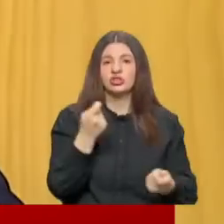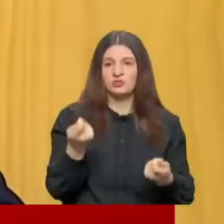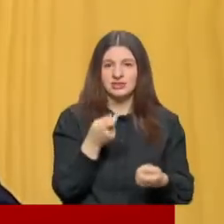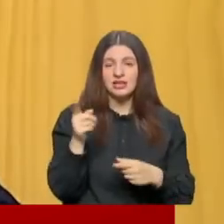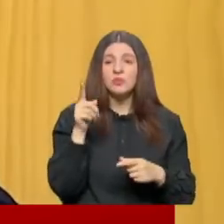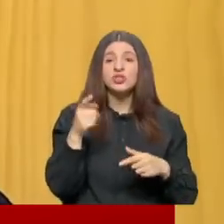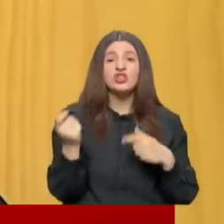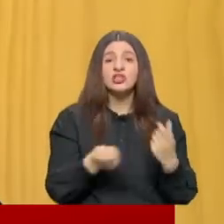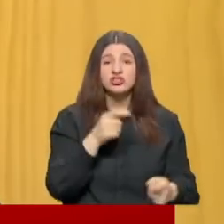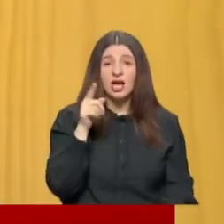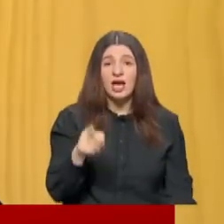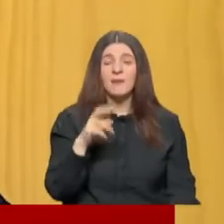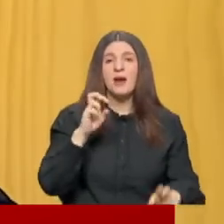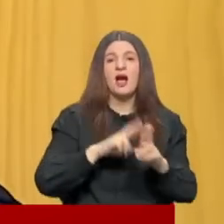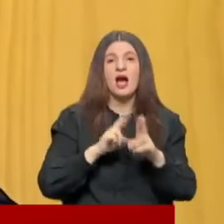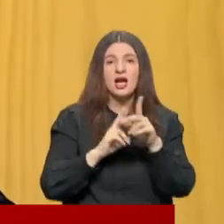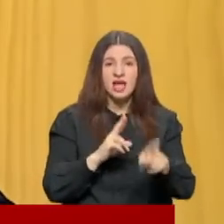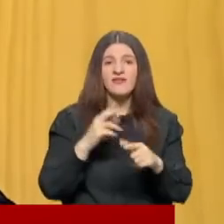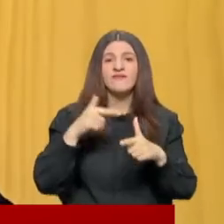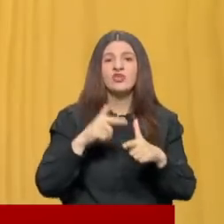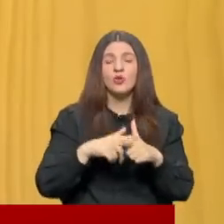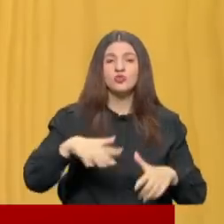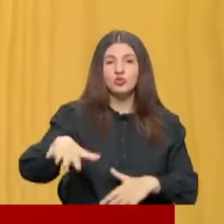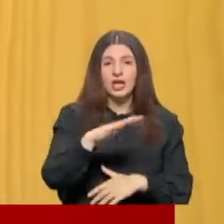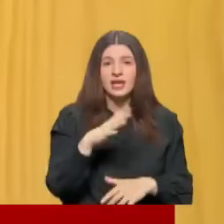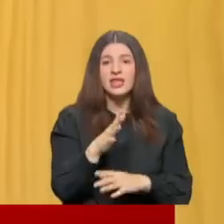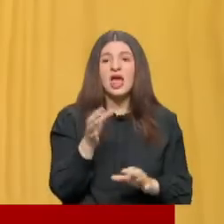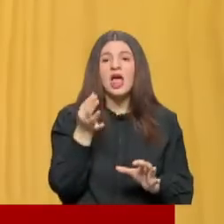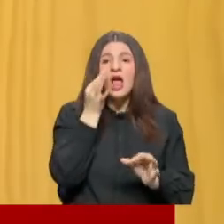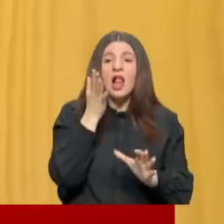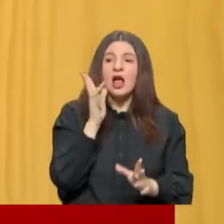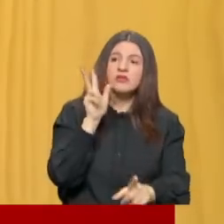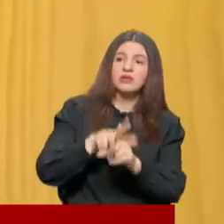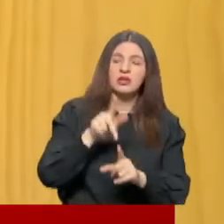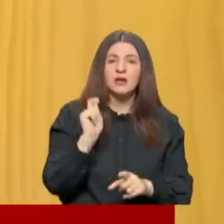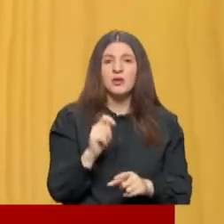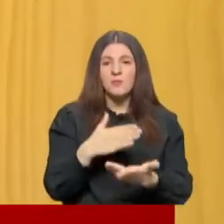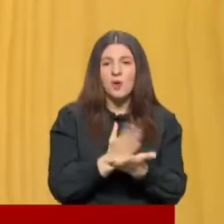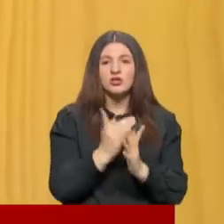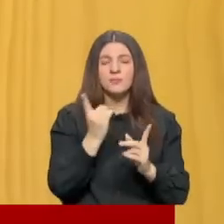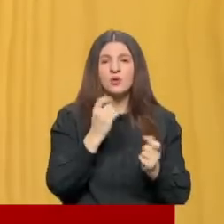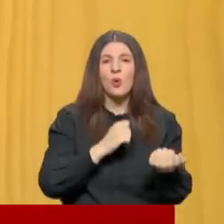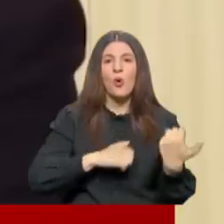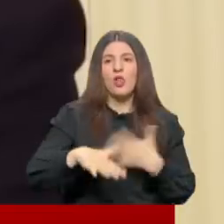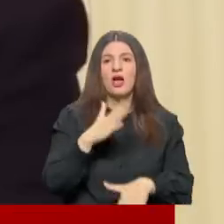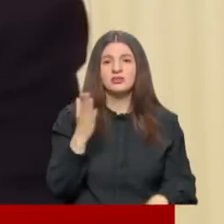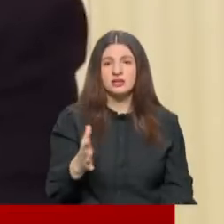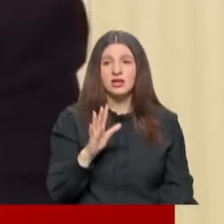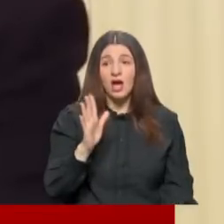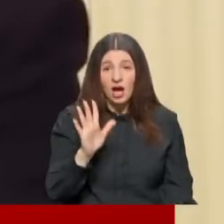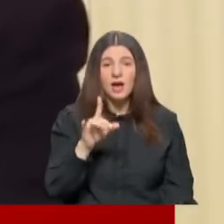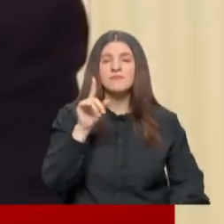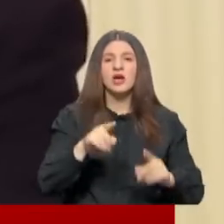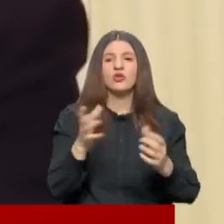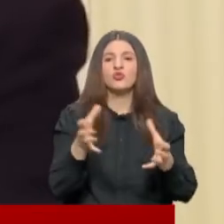Bu çalıştaya PKK'lıların ve FETÖ'cülerin aleni katılımı bölücü bir provokasyondur. Ha, bir